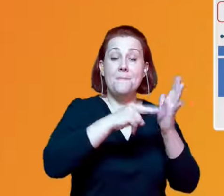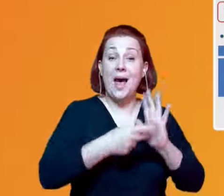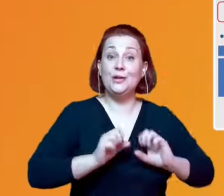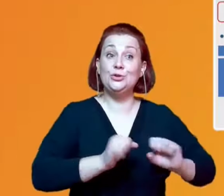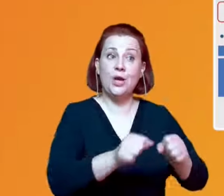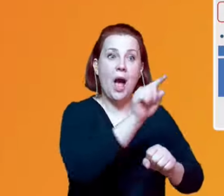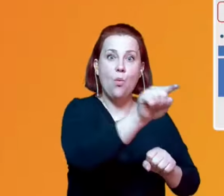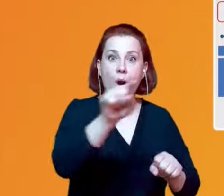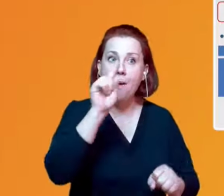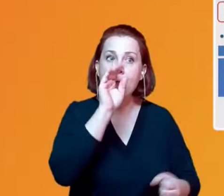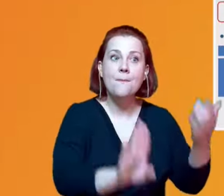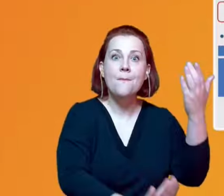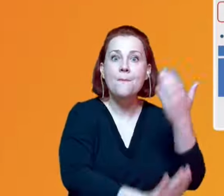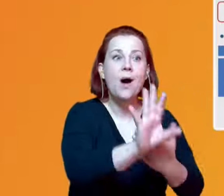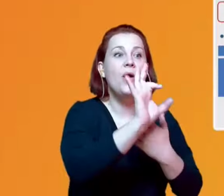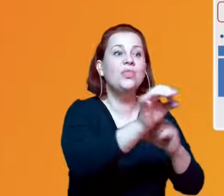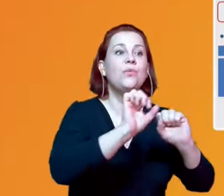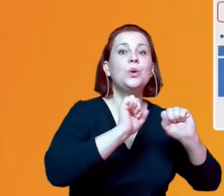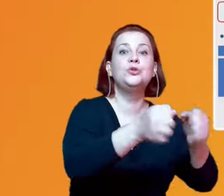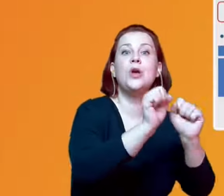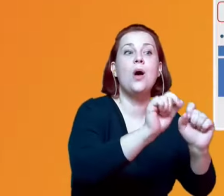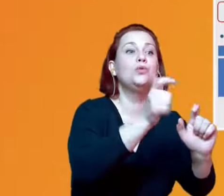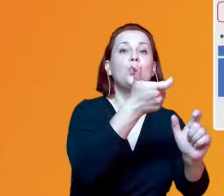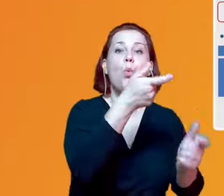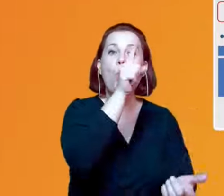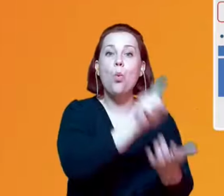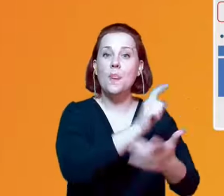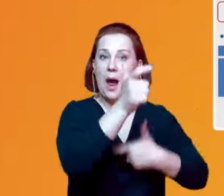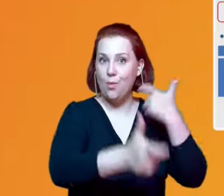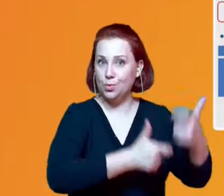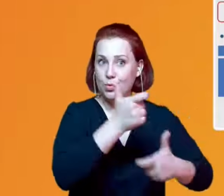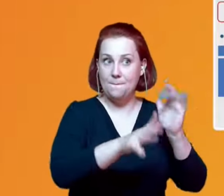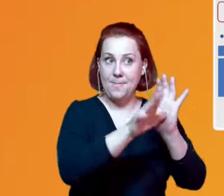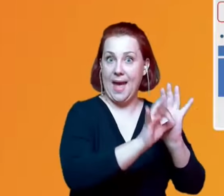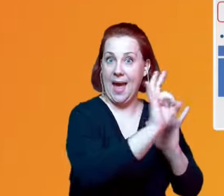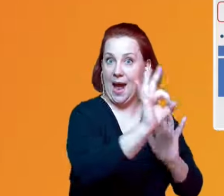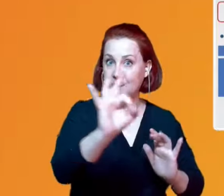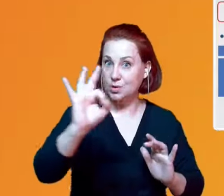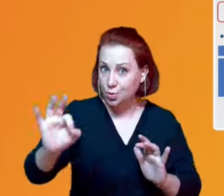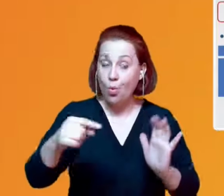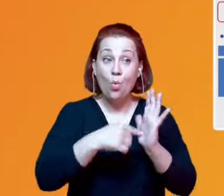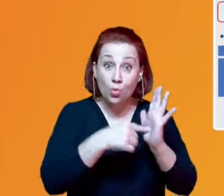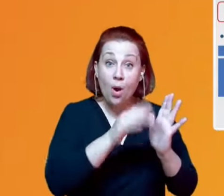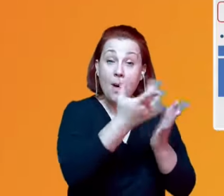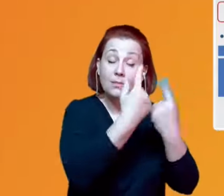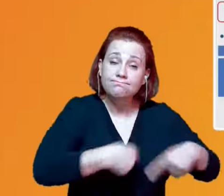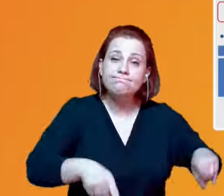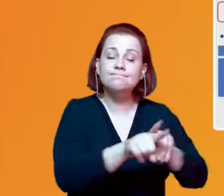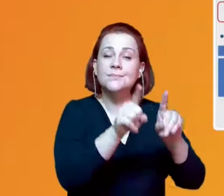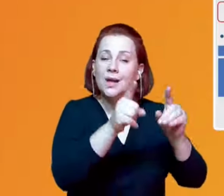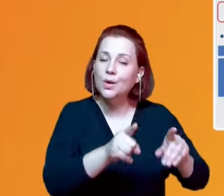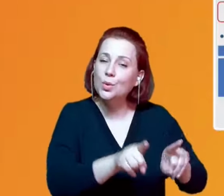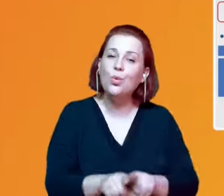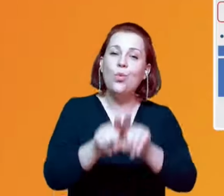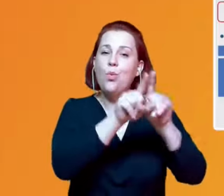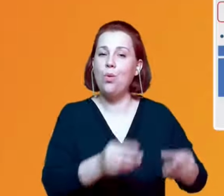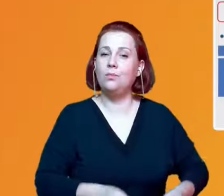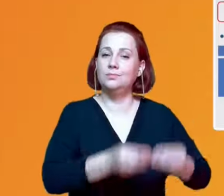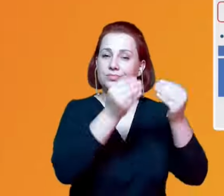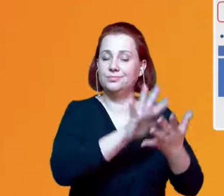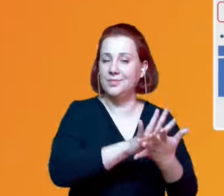zaprezentują takie dokonania w miastach, które będą realizowały właśnie tą zrównoważoną